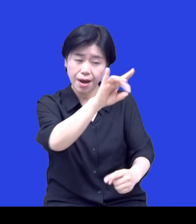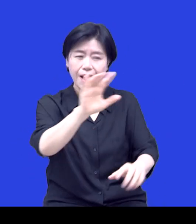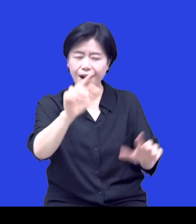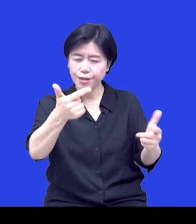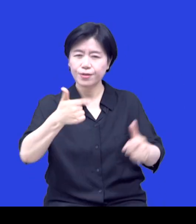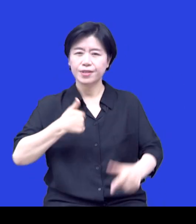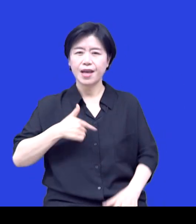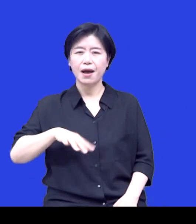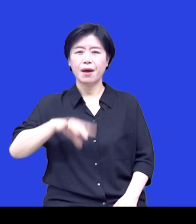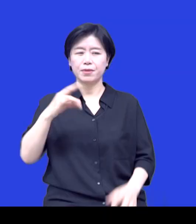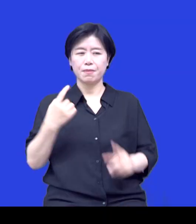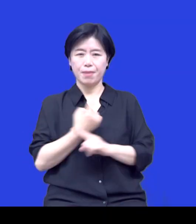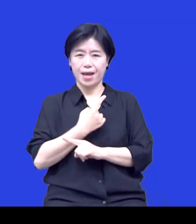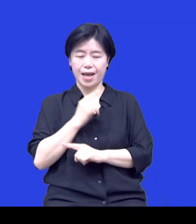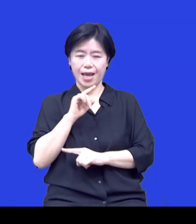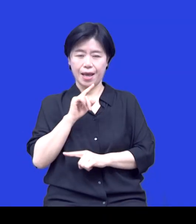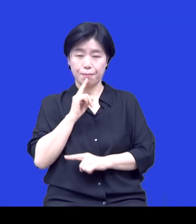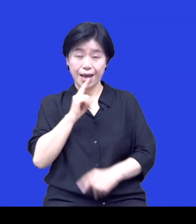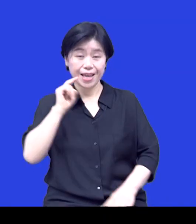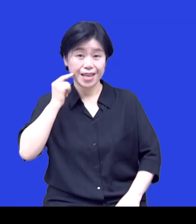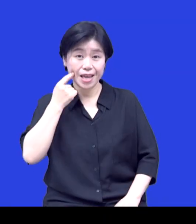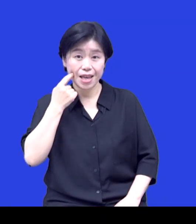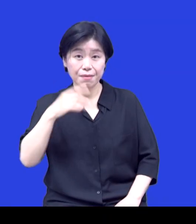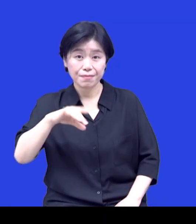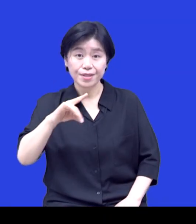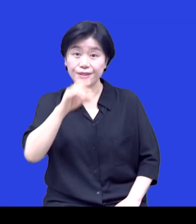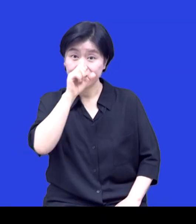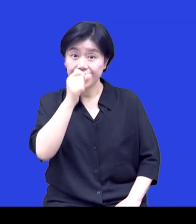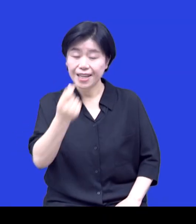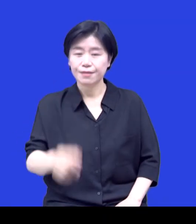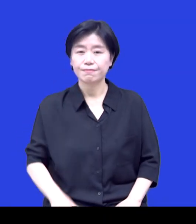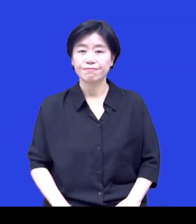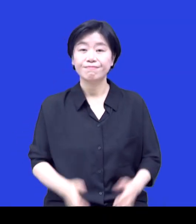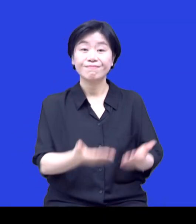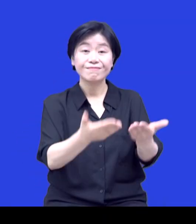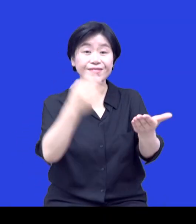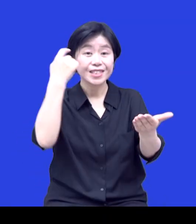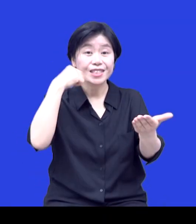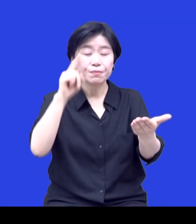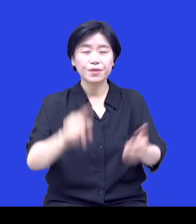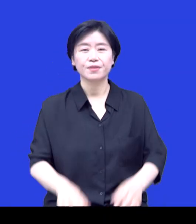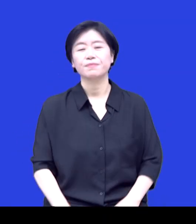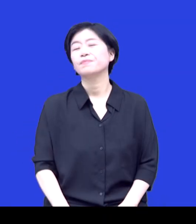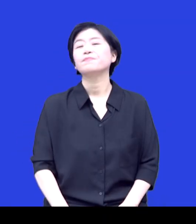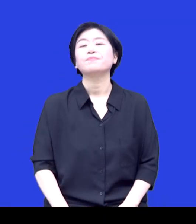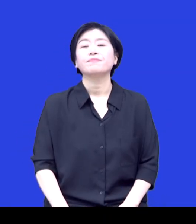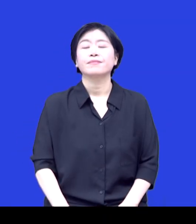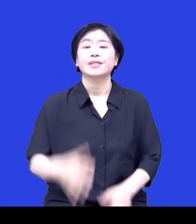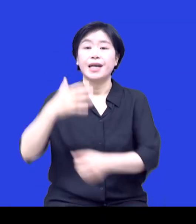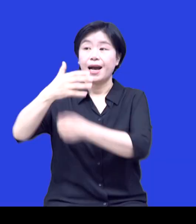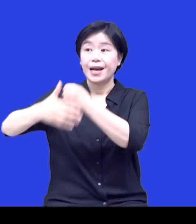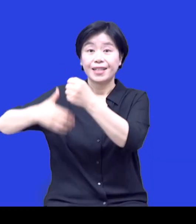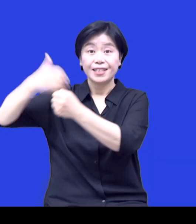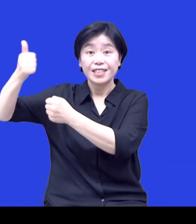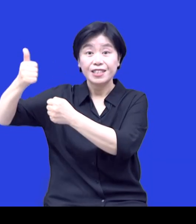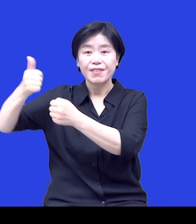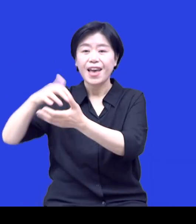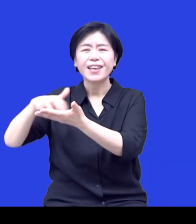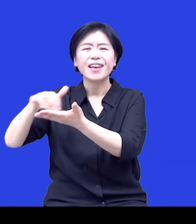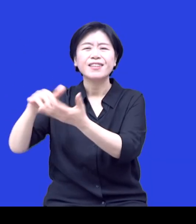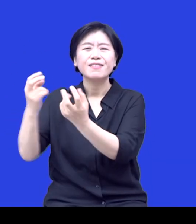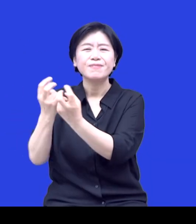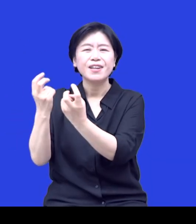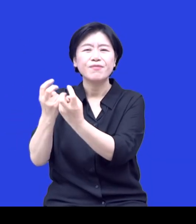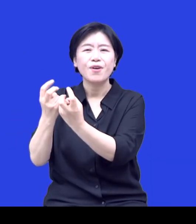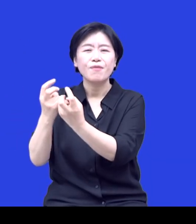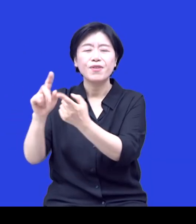나올 수 있겠죠. 예, 정수영재. 저 오늘 말씀 중에 그 말씀 너무 좋았어요. 그 하나님의 더하기만 감사하고